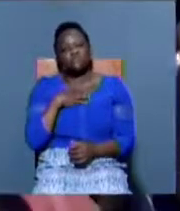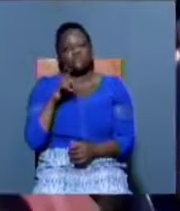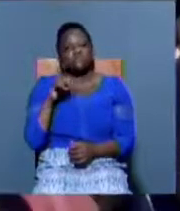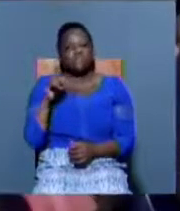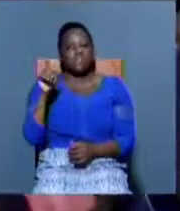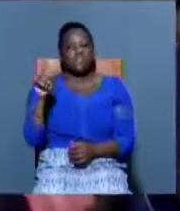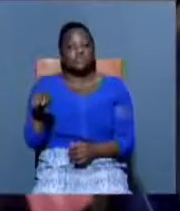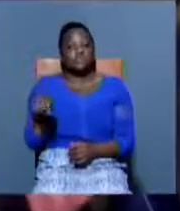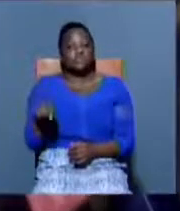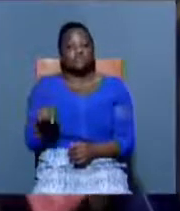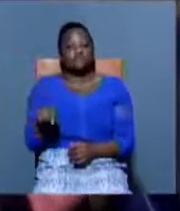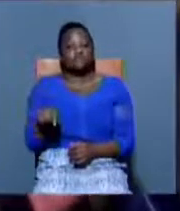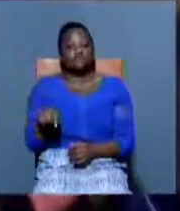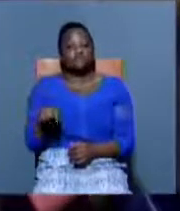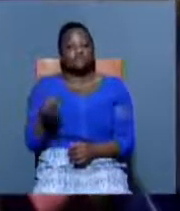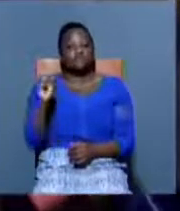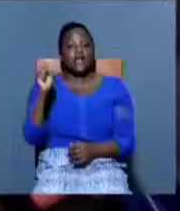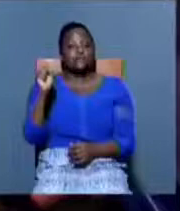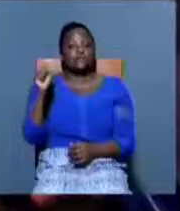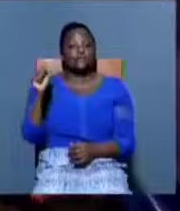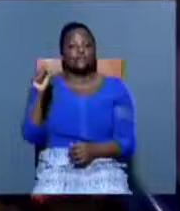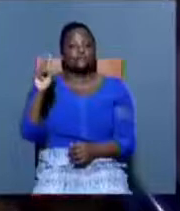saruni.